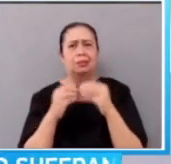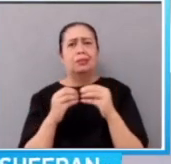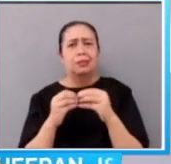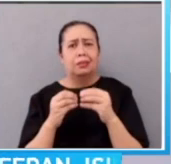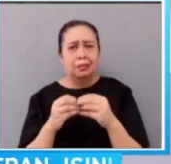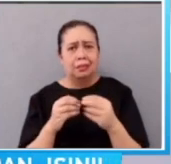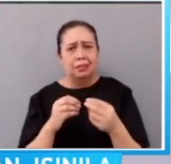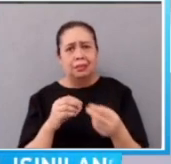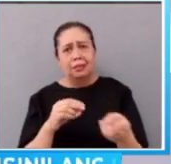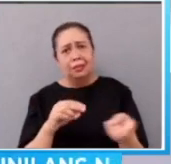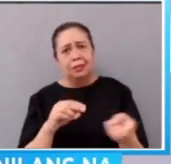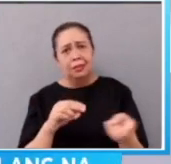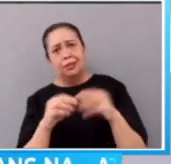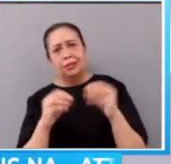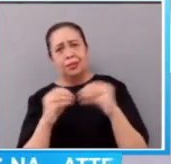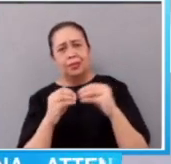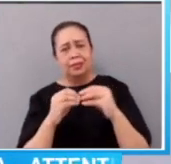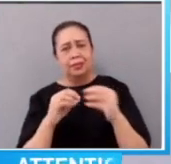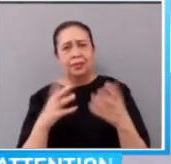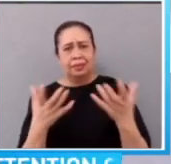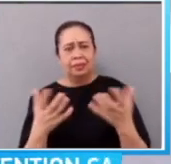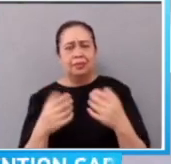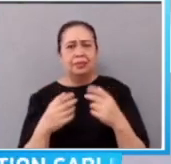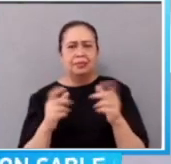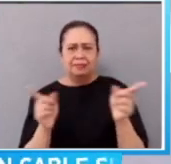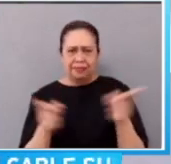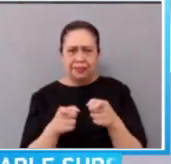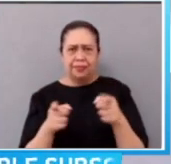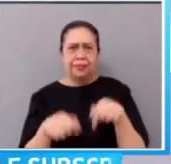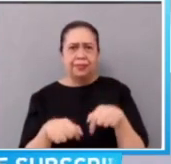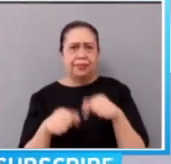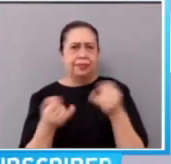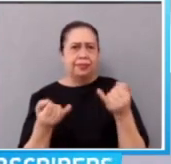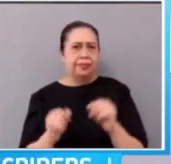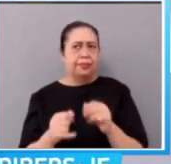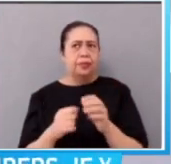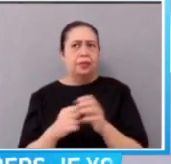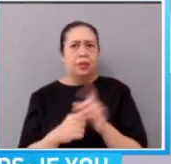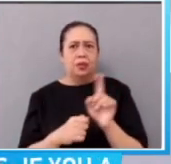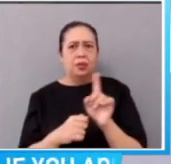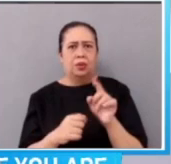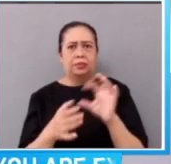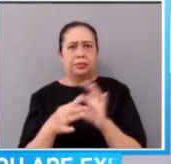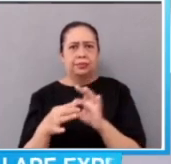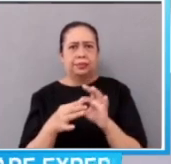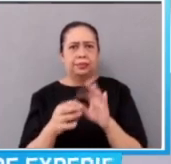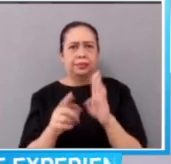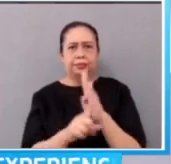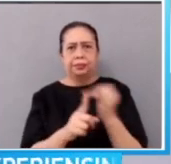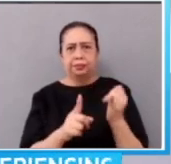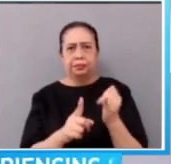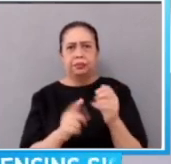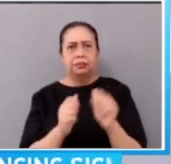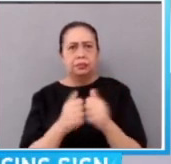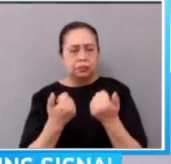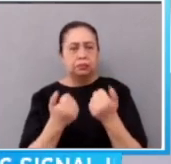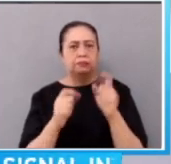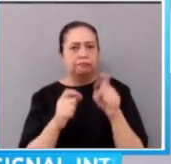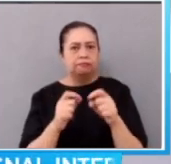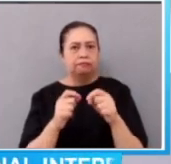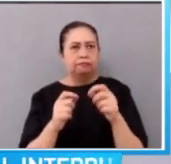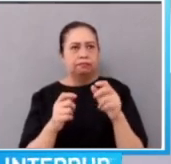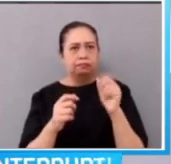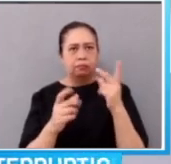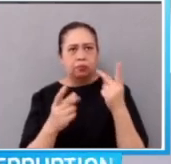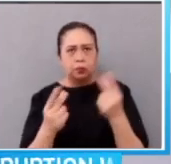pa yung mga nakukuha nyo. Very briefly po dito sa isyong ito, ano po yung kaugnayan ng barangay po dito? Gaano ko dapat ba sila ka-active